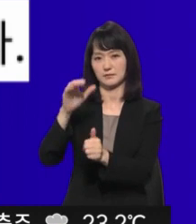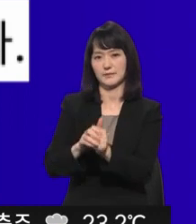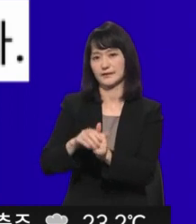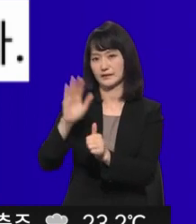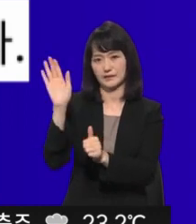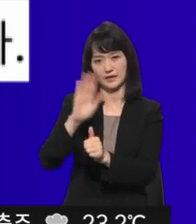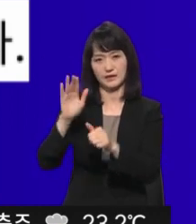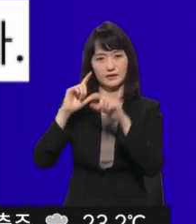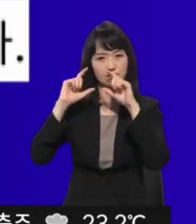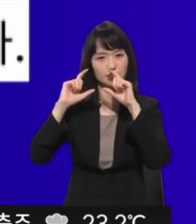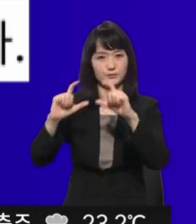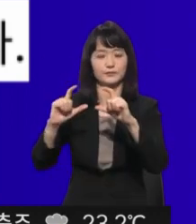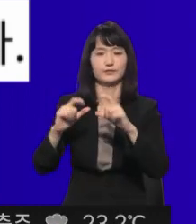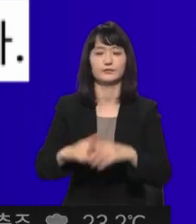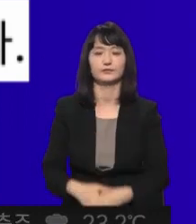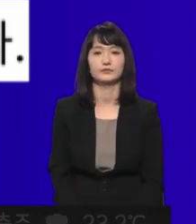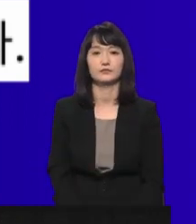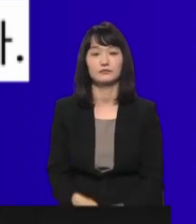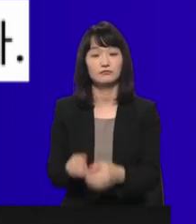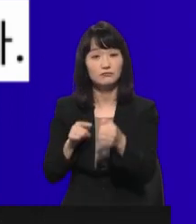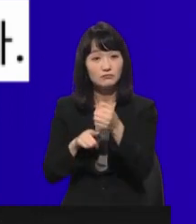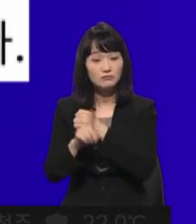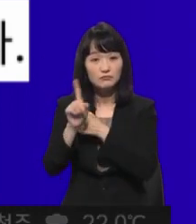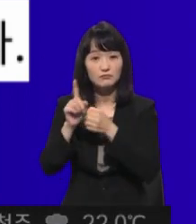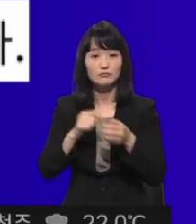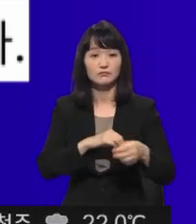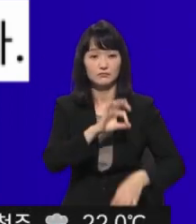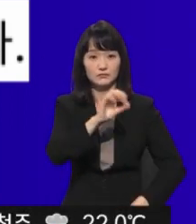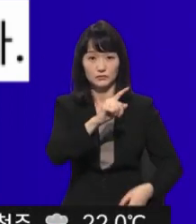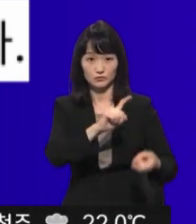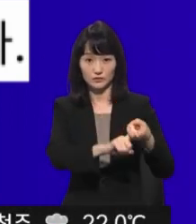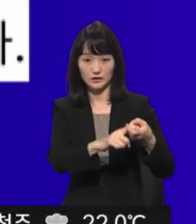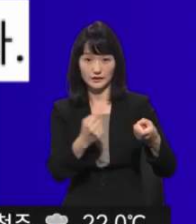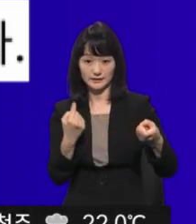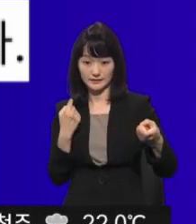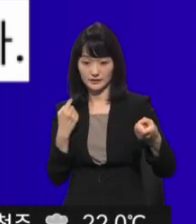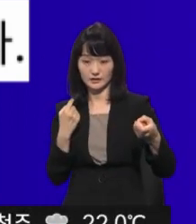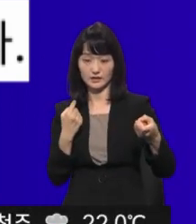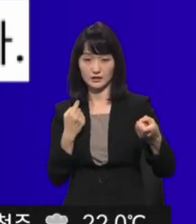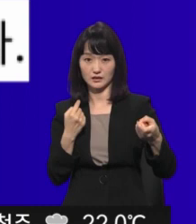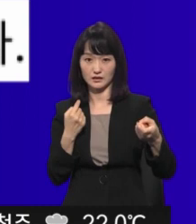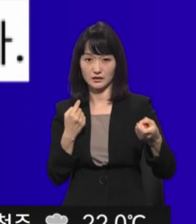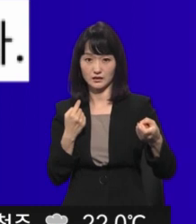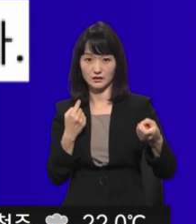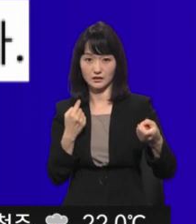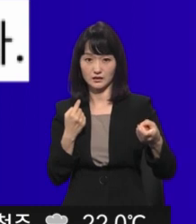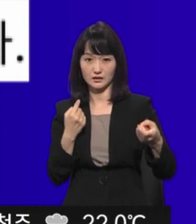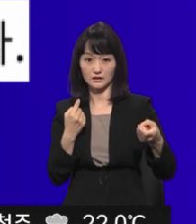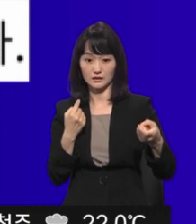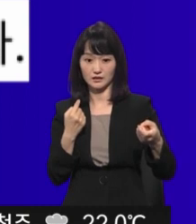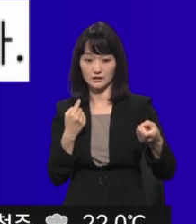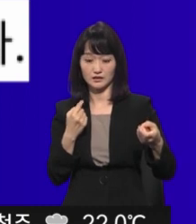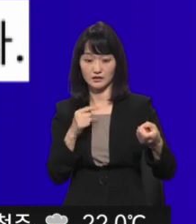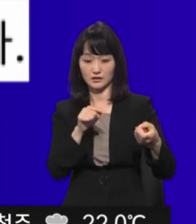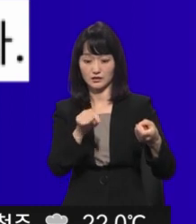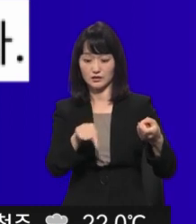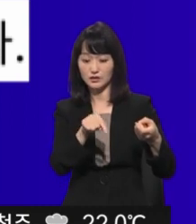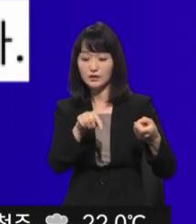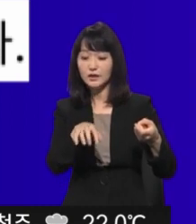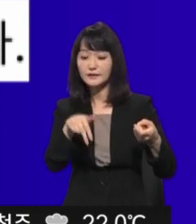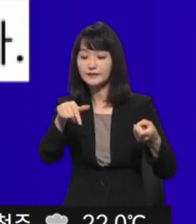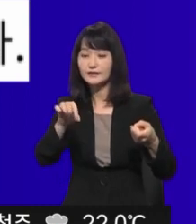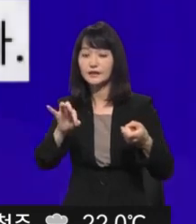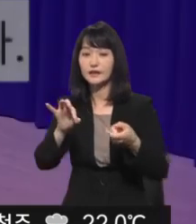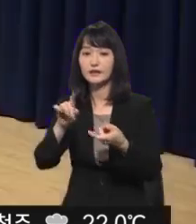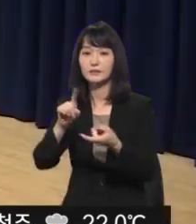라고 겟습니다 이 말은 이른바 u 넥과 니 뒤에 있고 그 유진 윤회 관중에게 또 장애 관으로 도 자 기관의 본체 줘